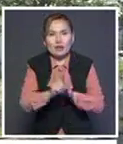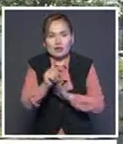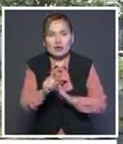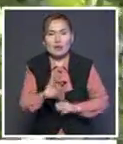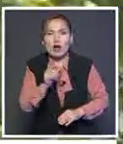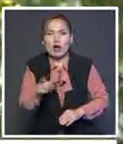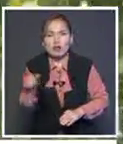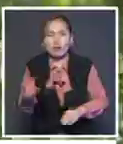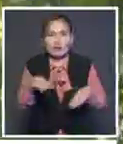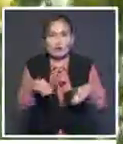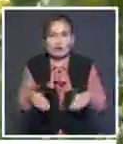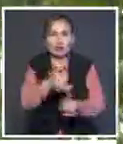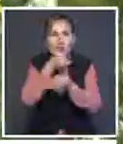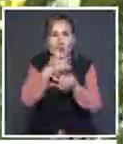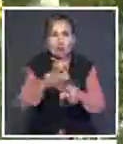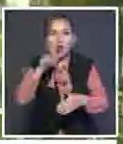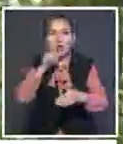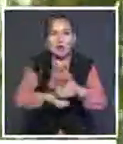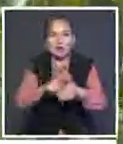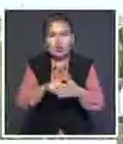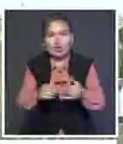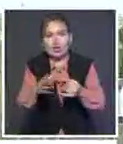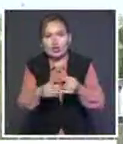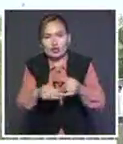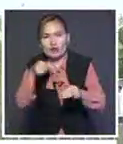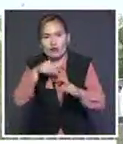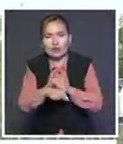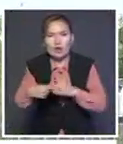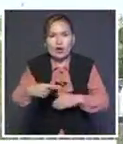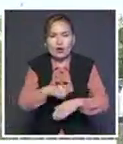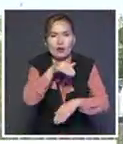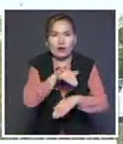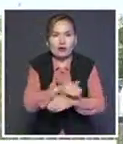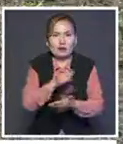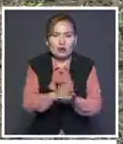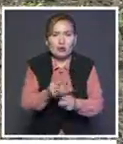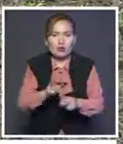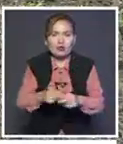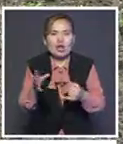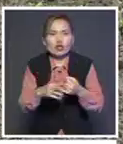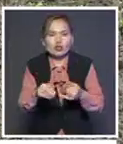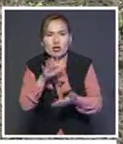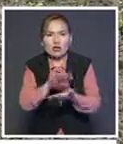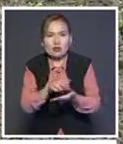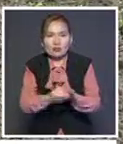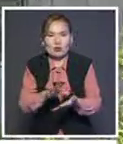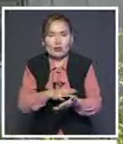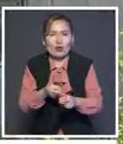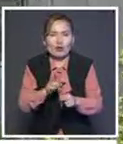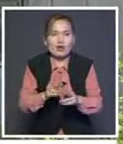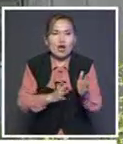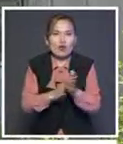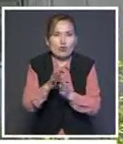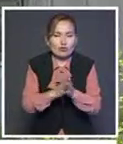тірелді. Семейдегі Бобровка саяжай аумағында картоптың алтын түсті шымыр құрты табылды. Зиянкестің залалы орасан өсімдік атаулыны көктей